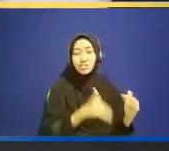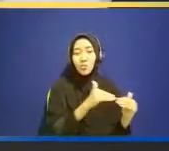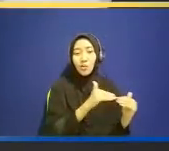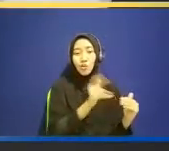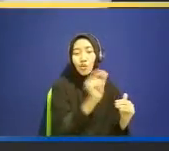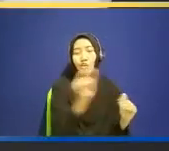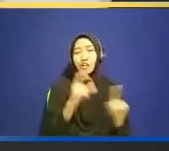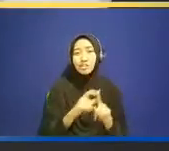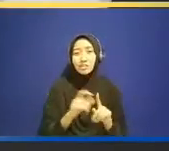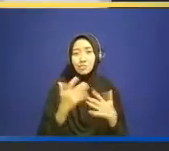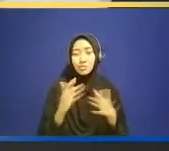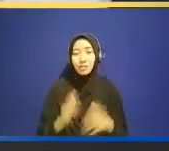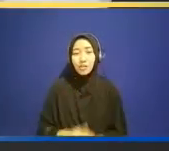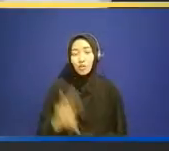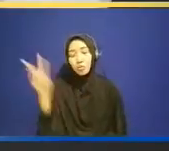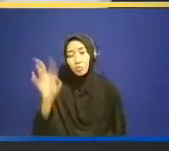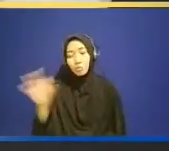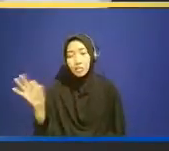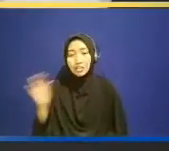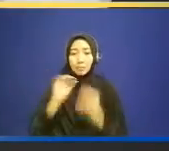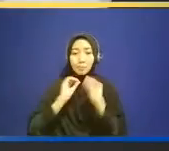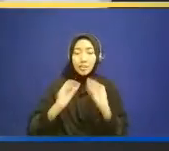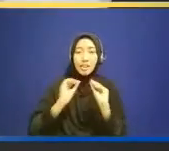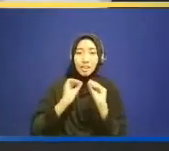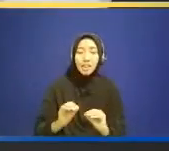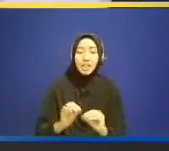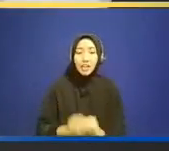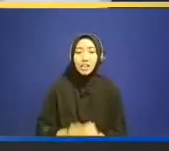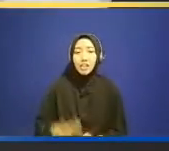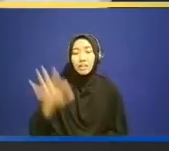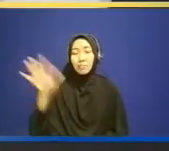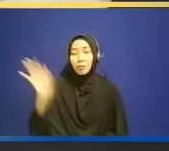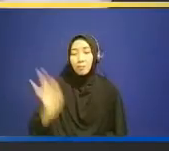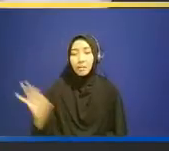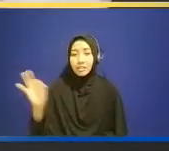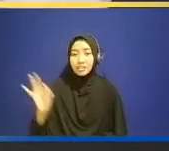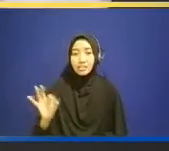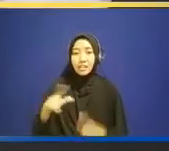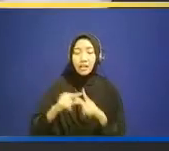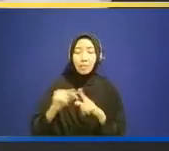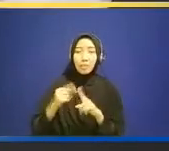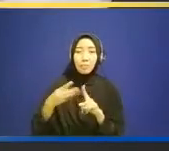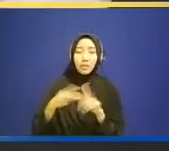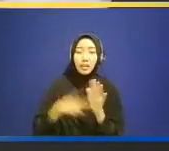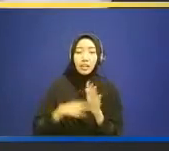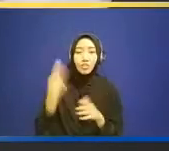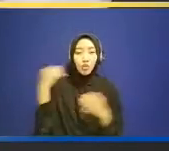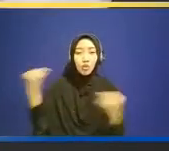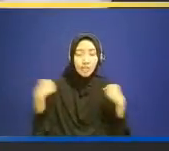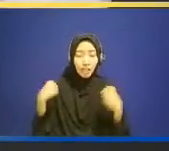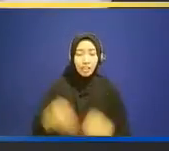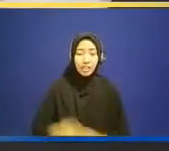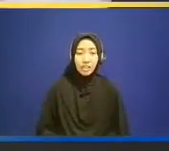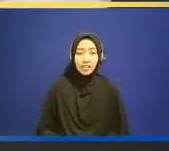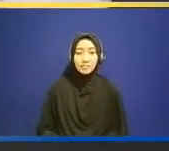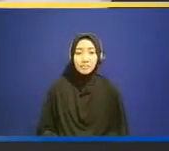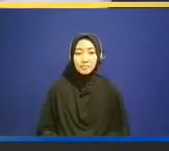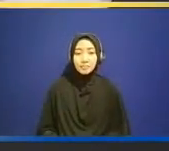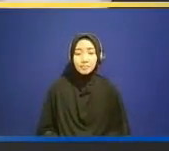oleh undang-undang dasar 20% pendidikan lima persen dari APBN buat kesehatan